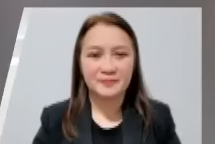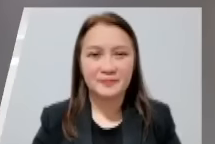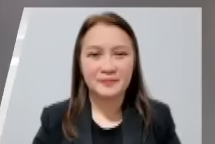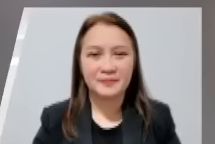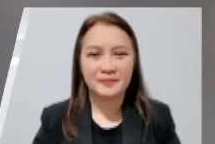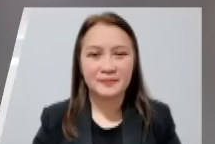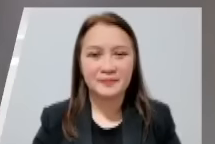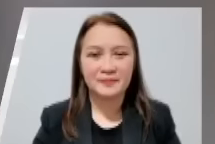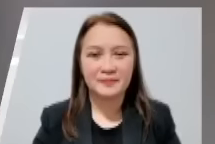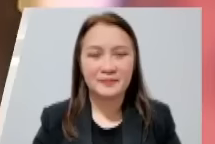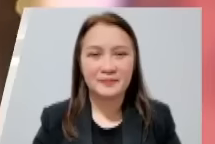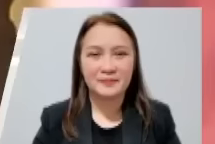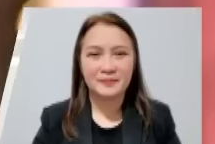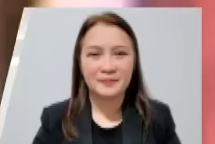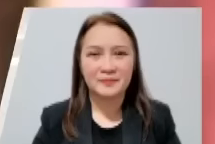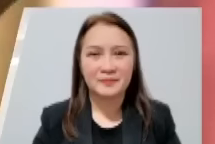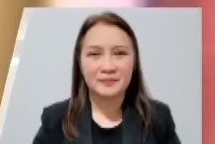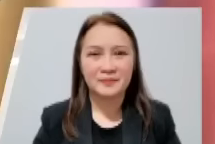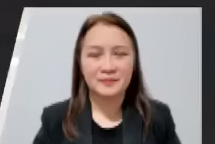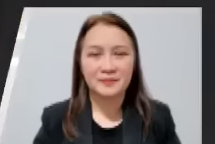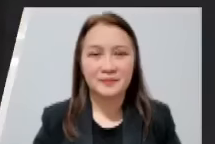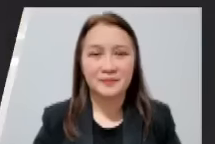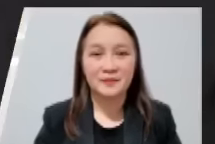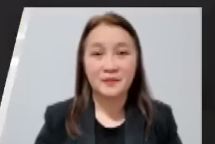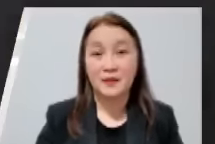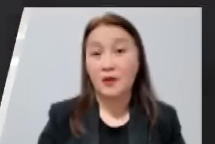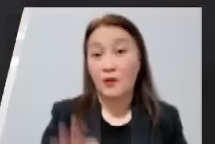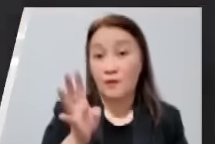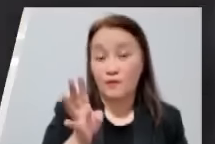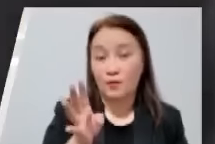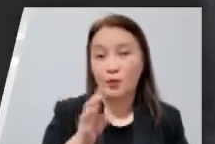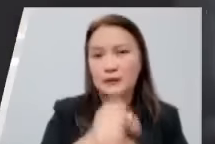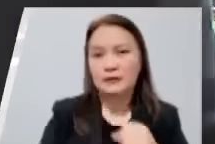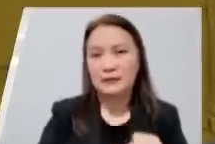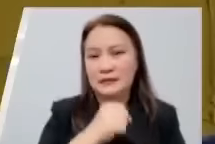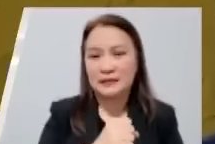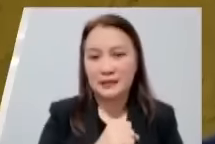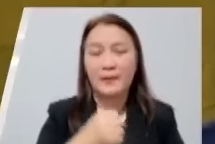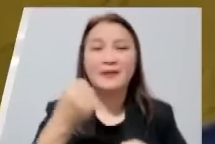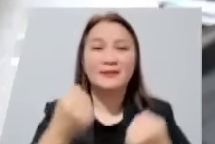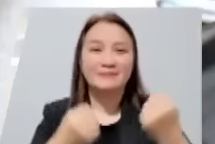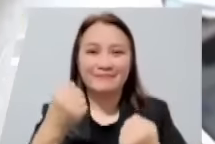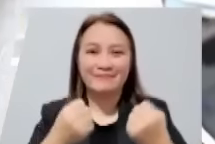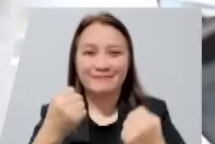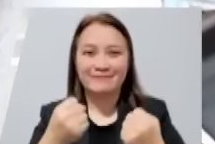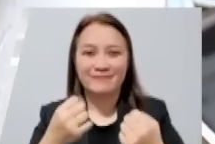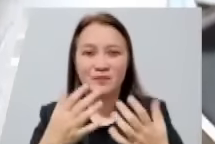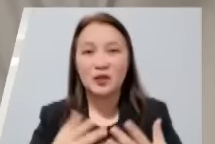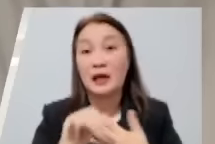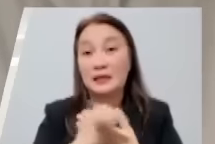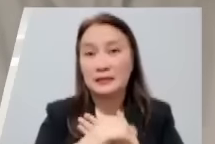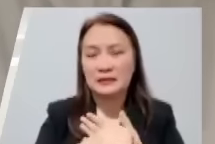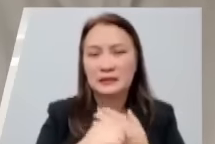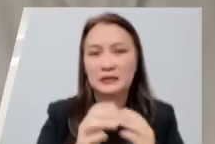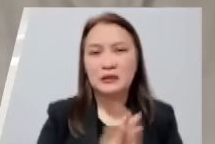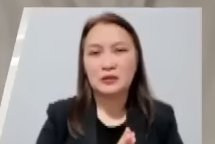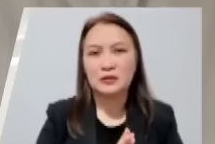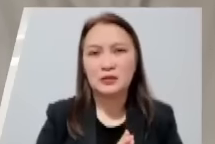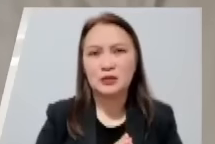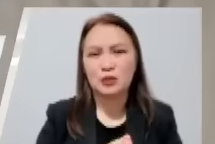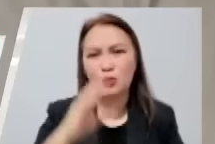Sa loob ng halos 4 na dekadang pamamasada ng jeep ni EJ Flores, paliit lang daw ng paliit ang kinikita niya. Dati